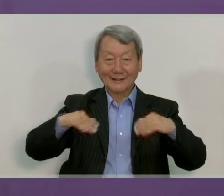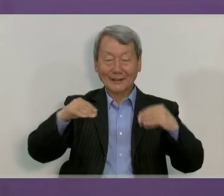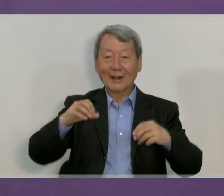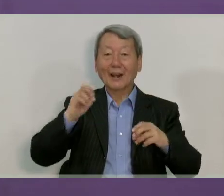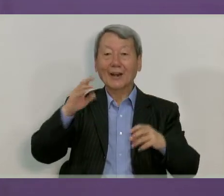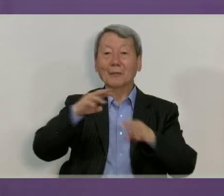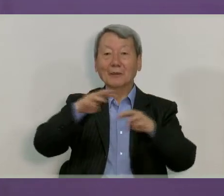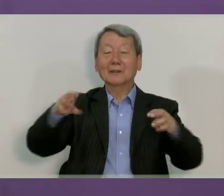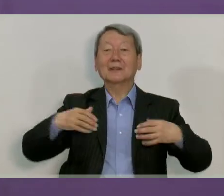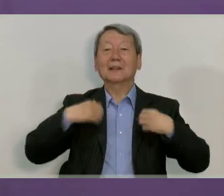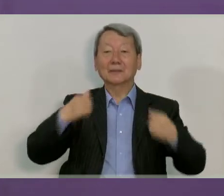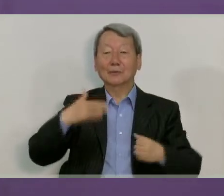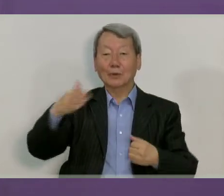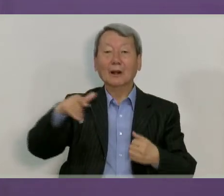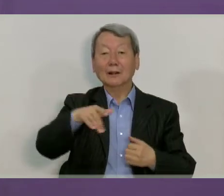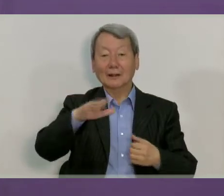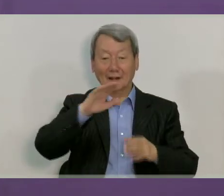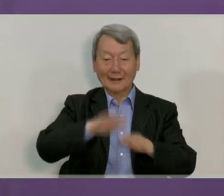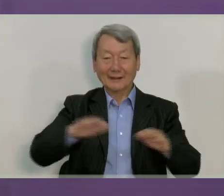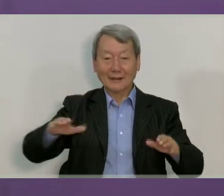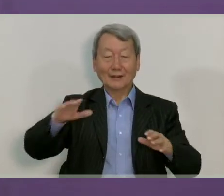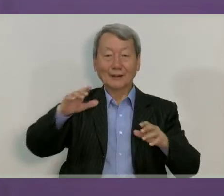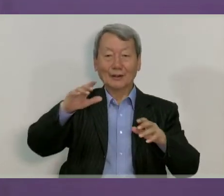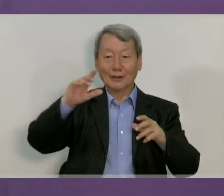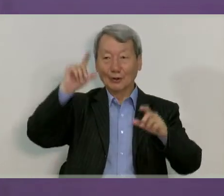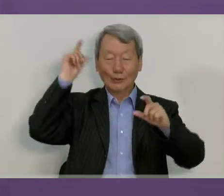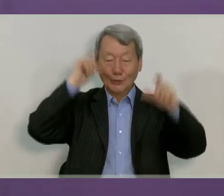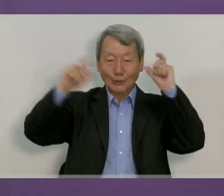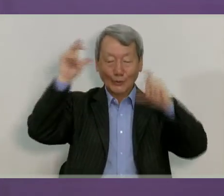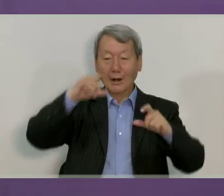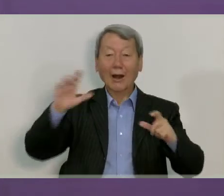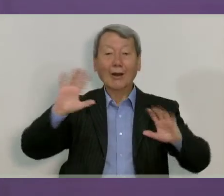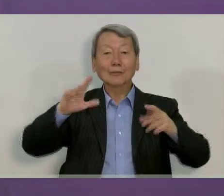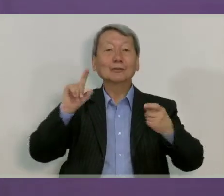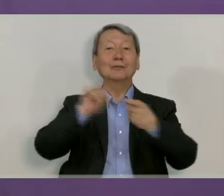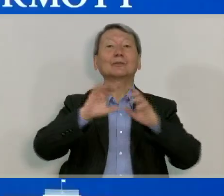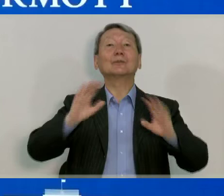Как Минздрав относится к этому, учитывая высокую контагиозность вируса?